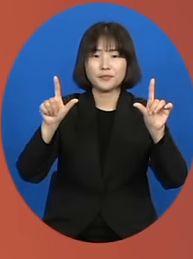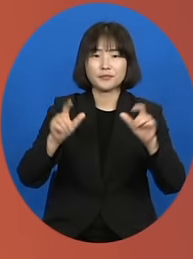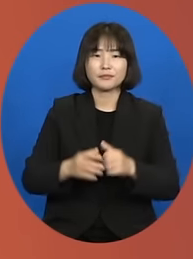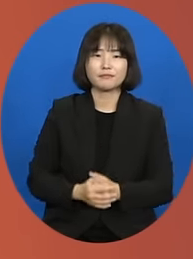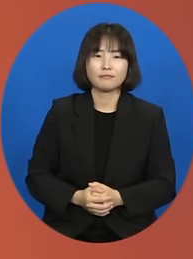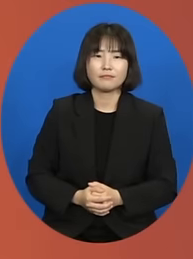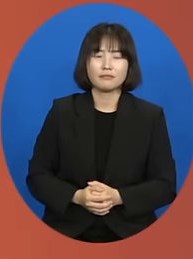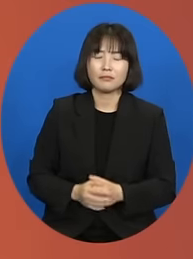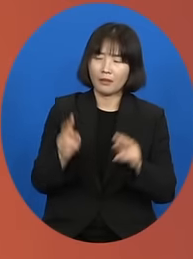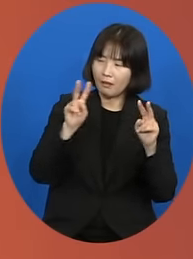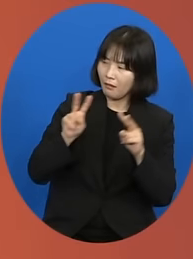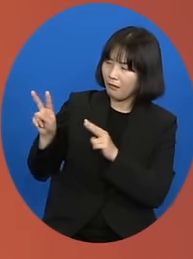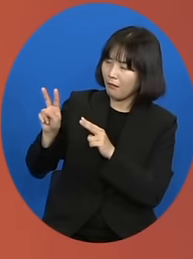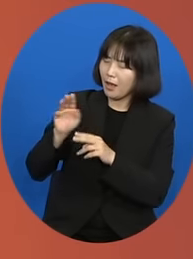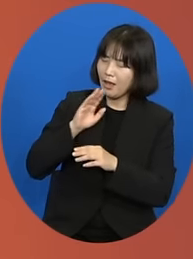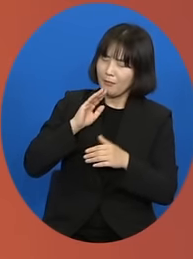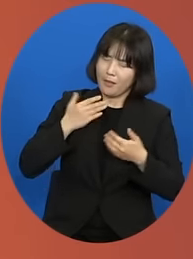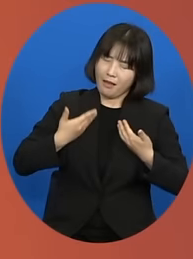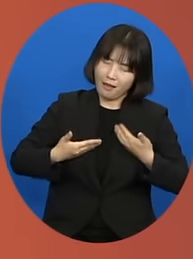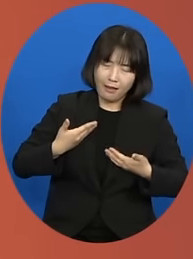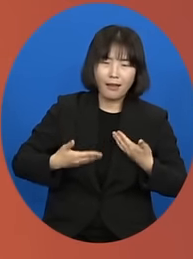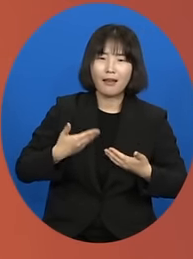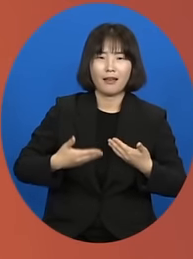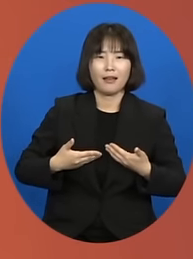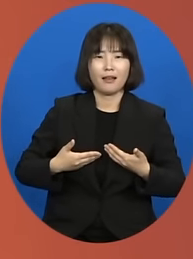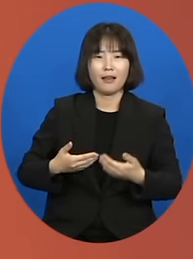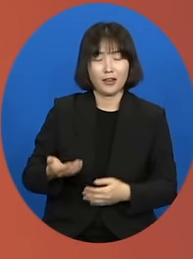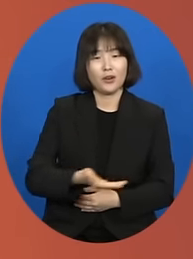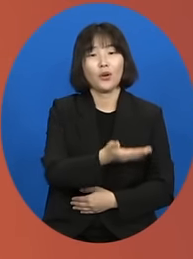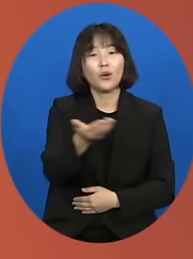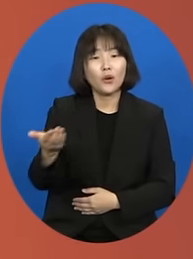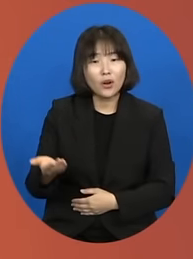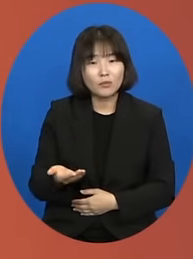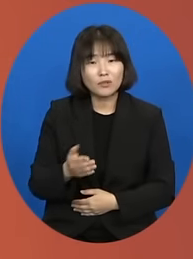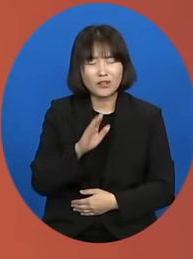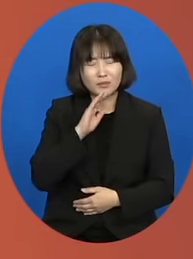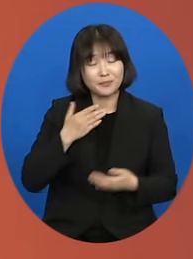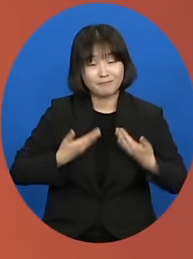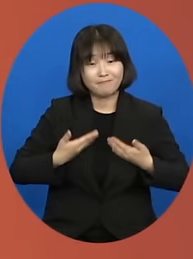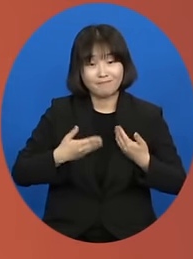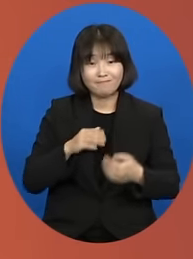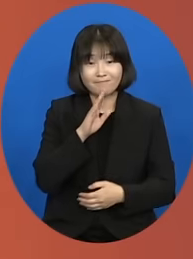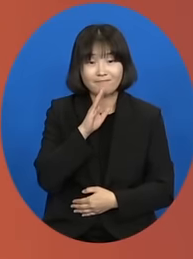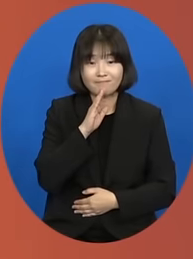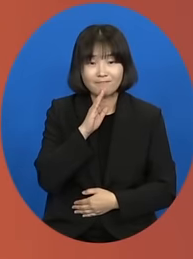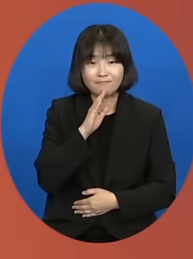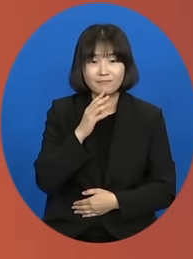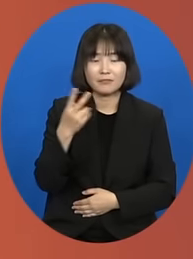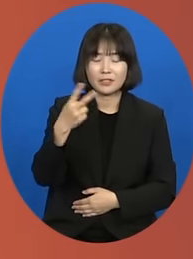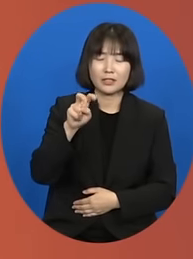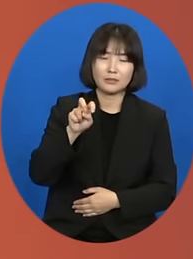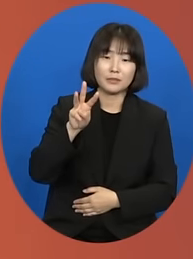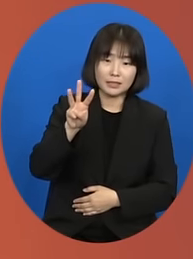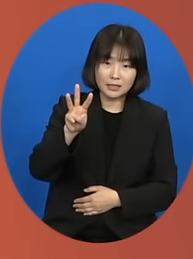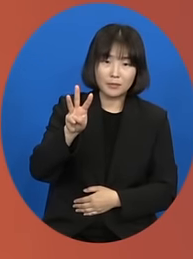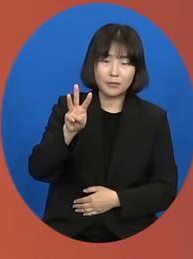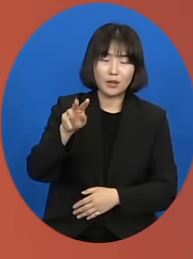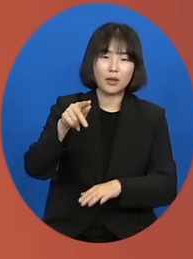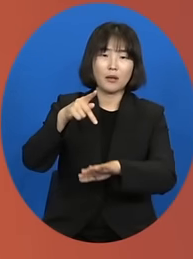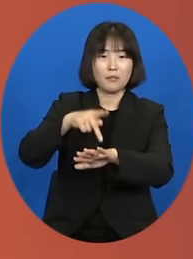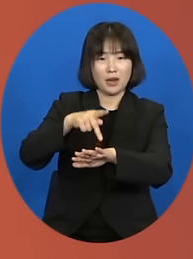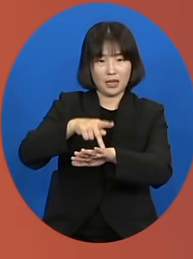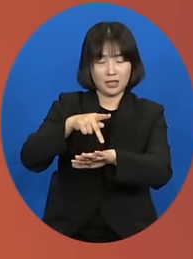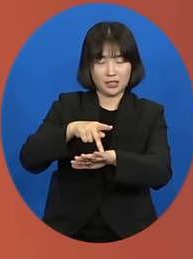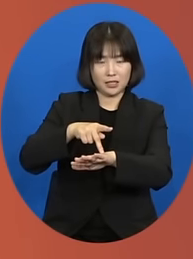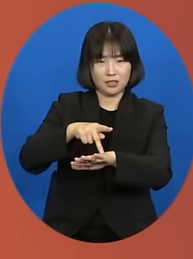돌아보니까 저는 참 바쁘게 살았던 것 같아요. 여러분 한 사람 한 사람도 정말 바쁘게 사셨겠지만 2023년 저도 파라과이에서 참